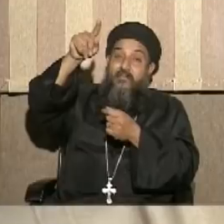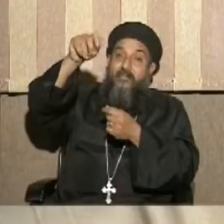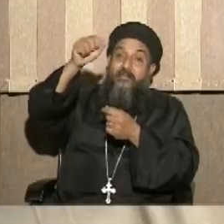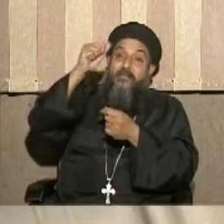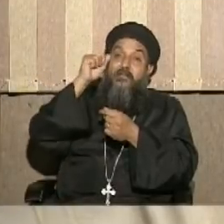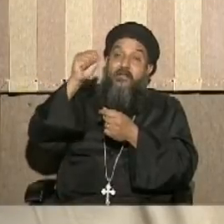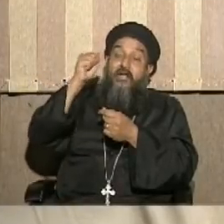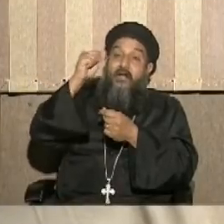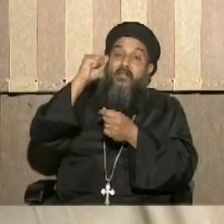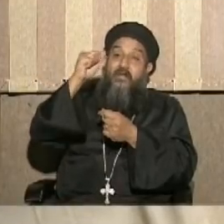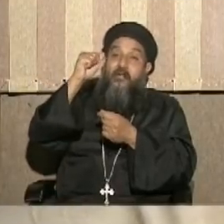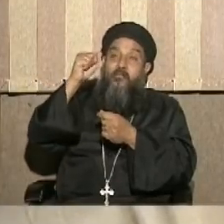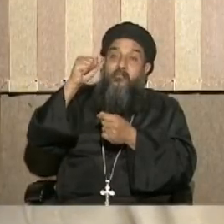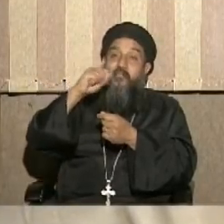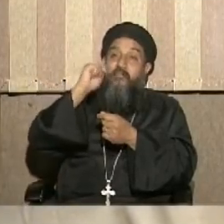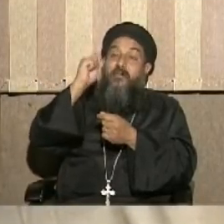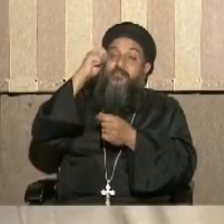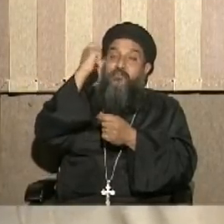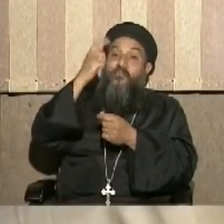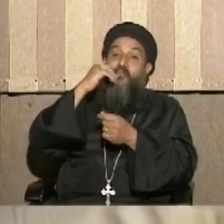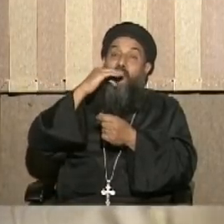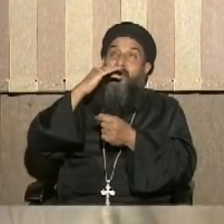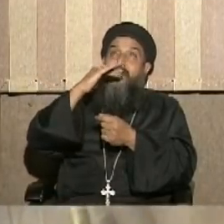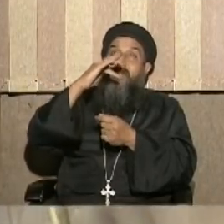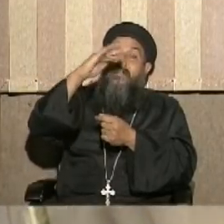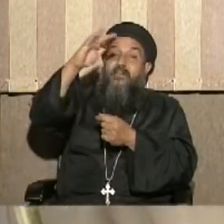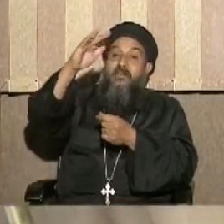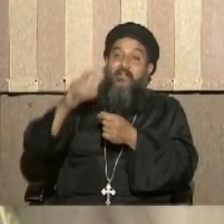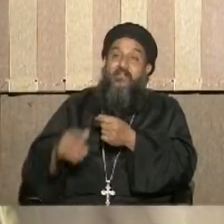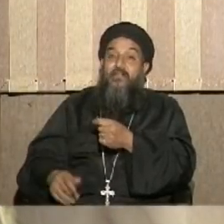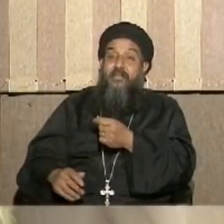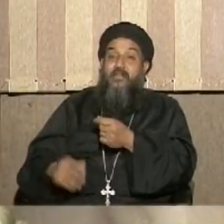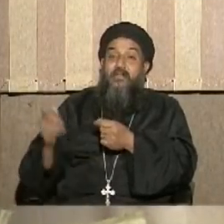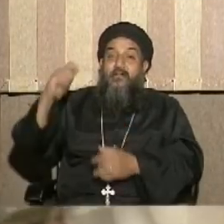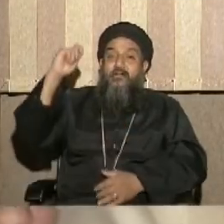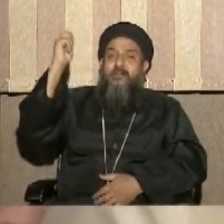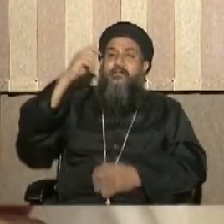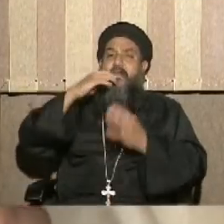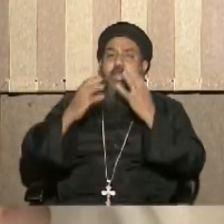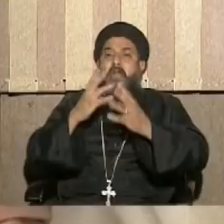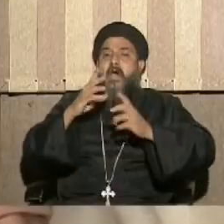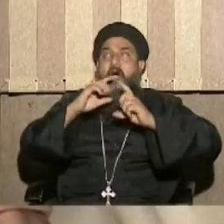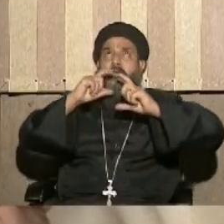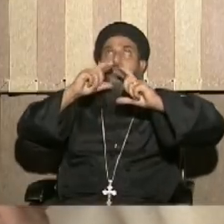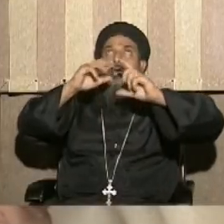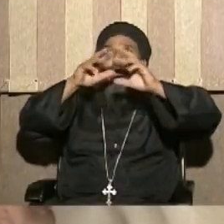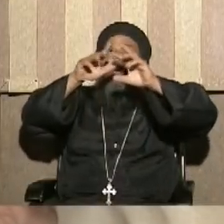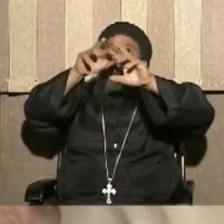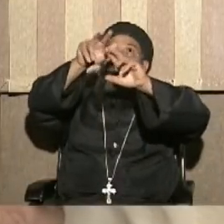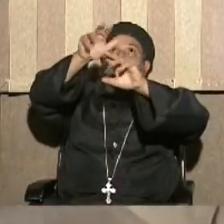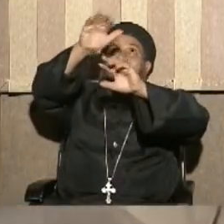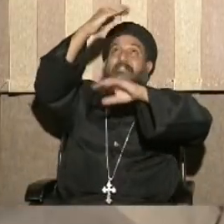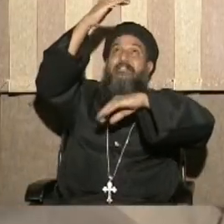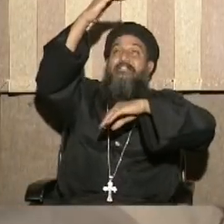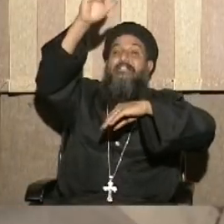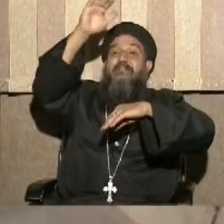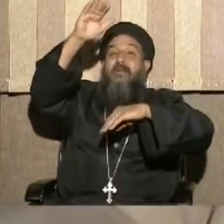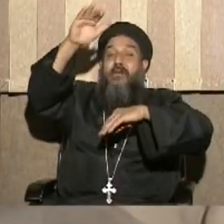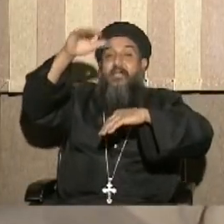البار. كلمات المزمور بتخرج من فم ماكسيموس ككلمات نار صاعدة إلى السماوات،